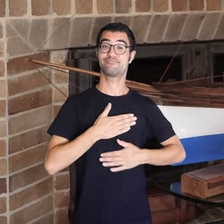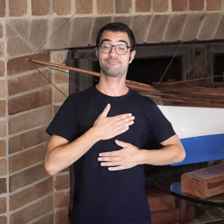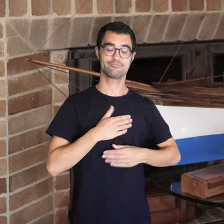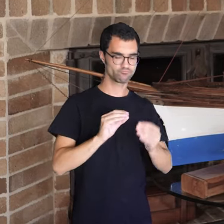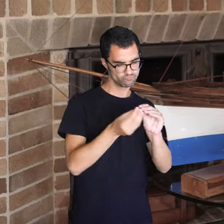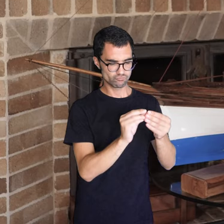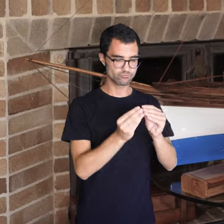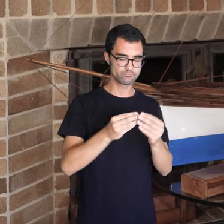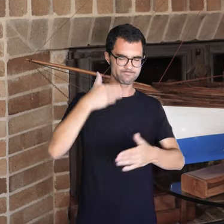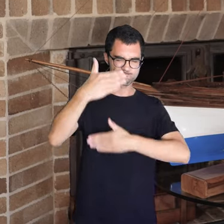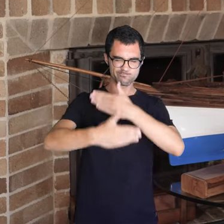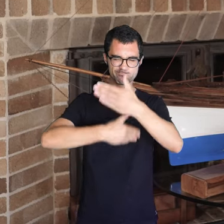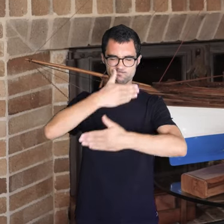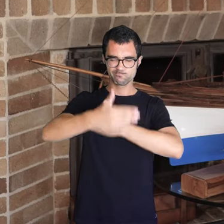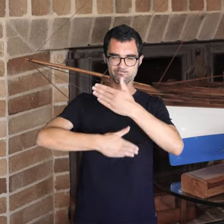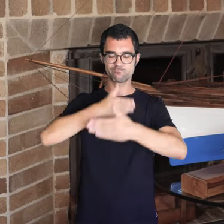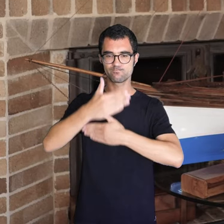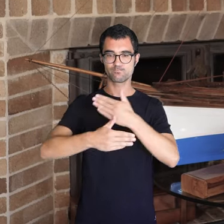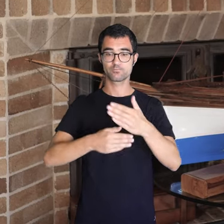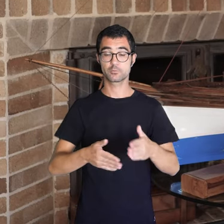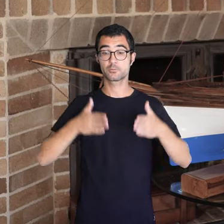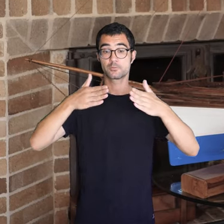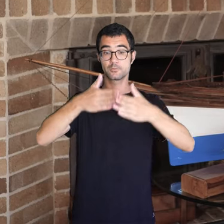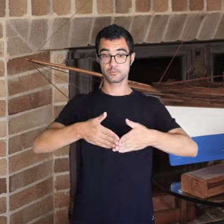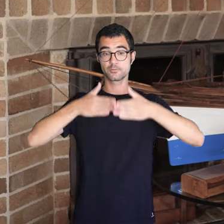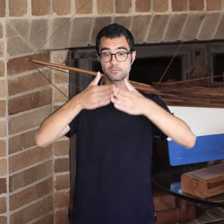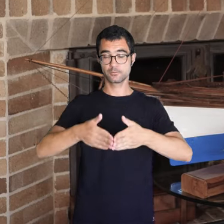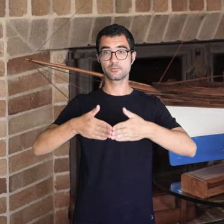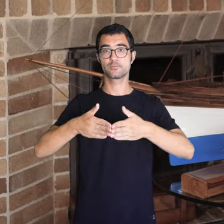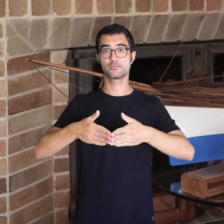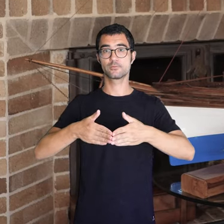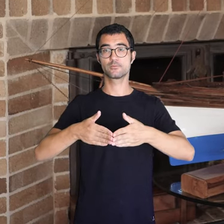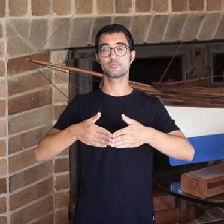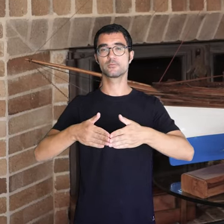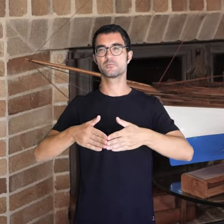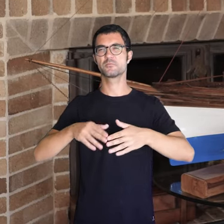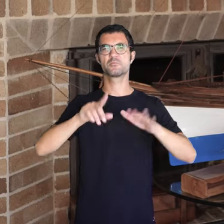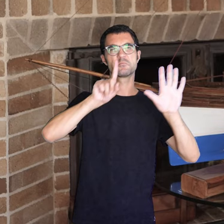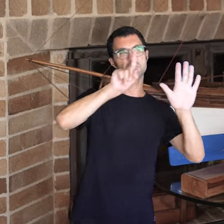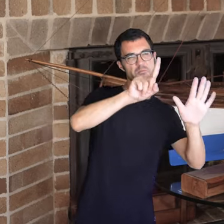que després, quan varen començar a fer barcos a partir de